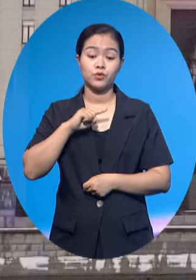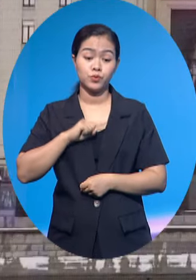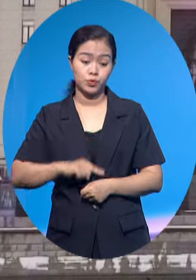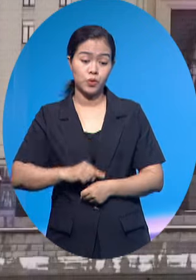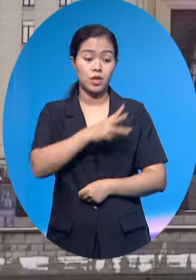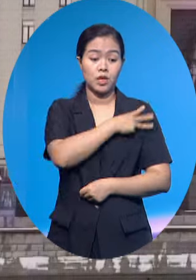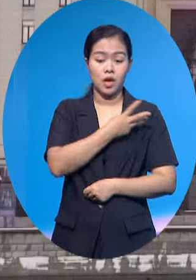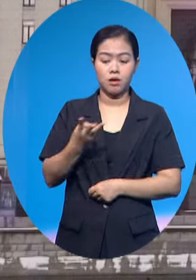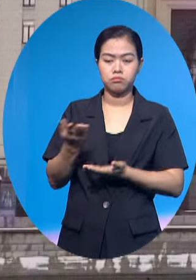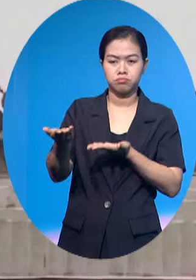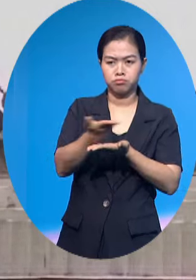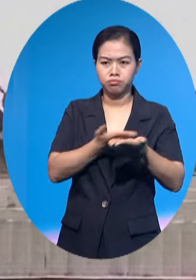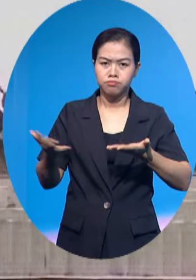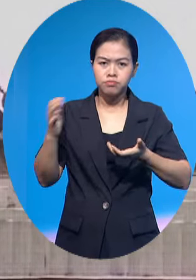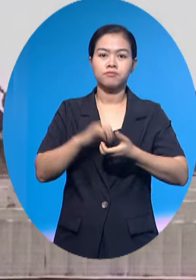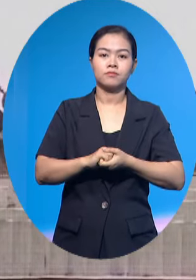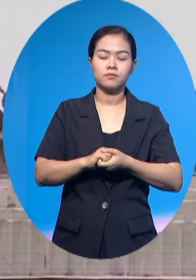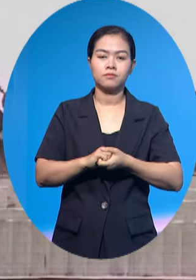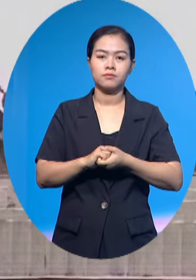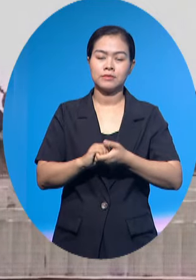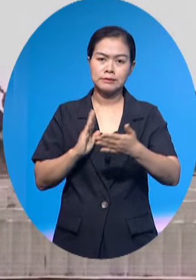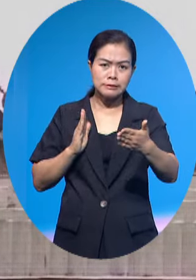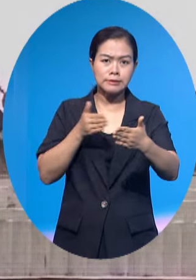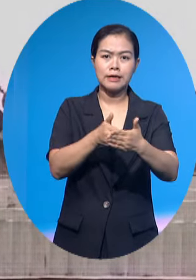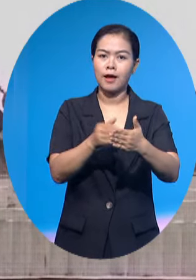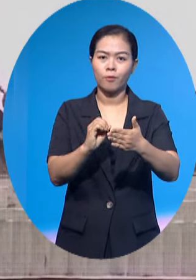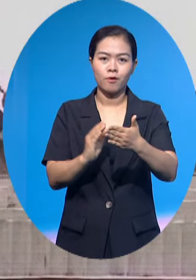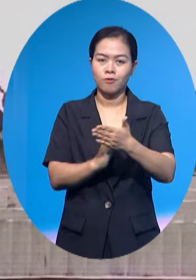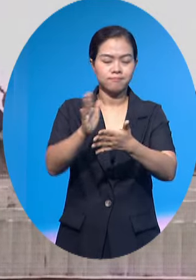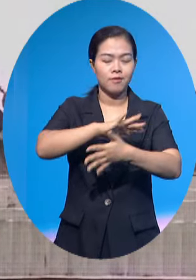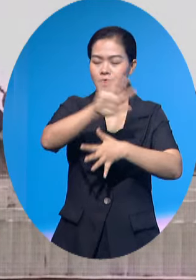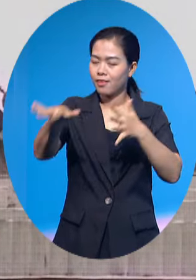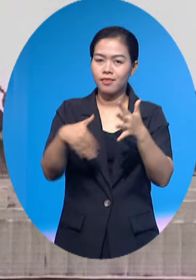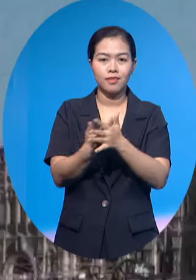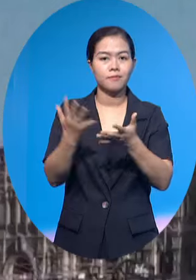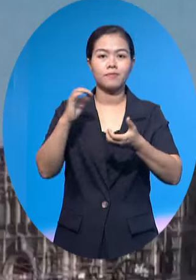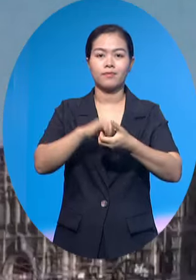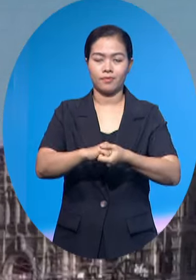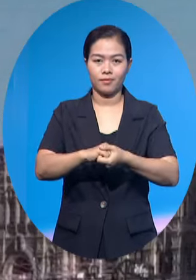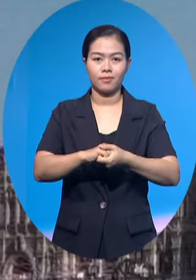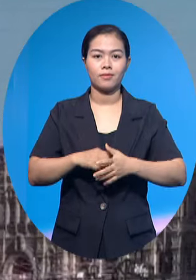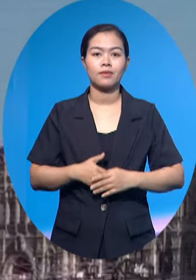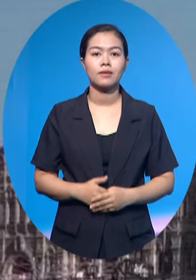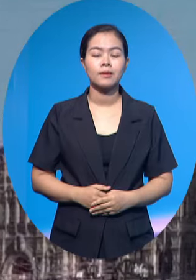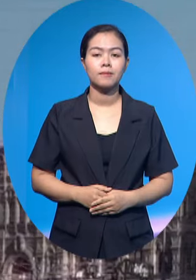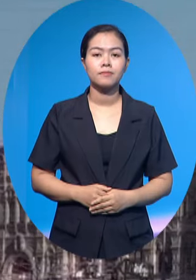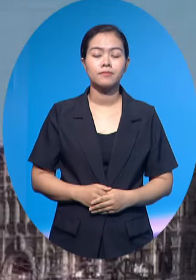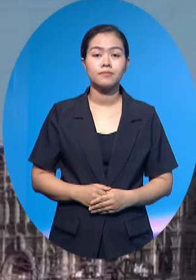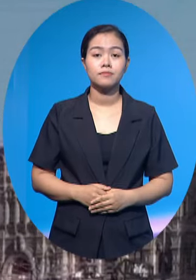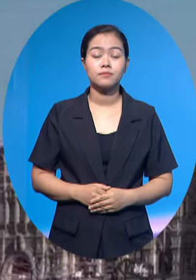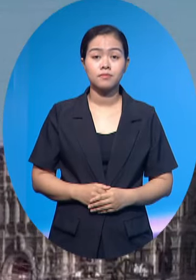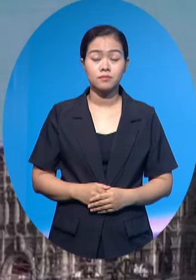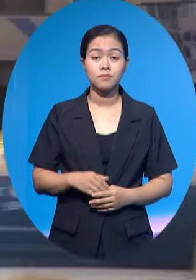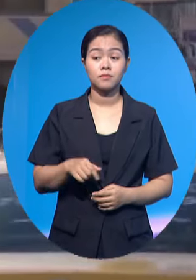tác không có giới hạn khi tổng thống Putin thăm Bắc Kinh chỉ vài ngày trước khi ông phát động chến dịch quân sự đặc biệt sang Ukraina bằng cách